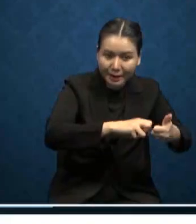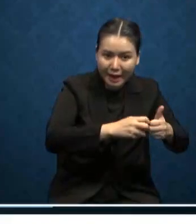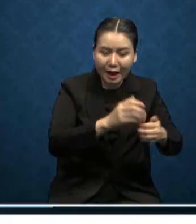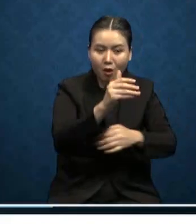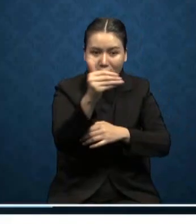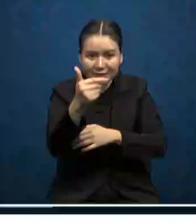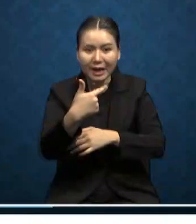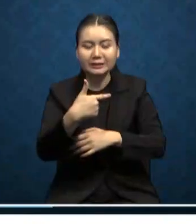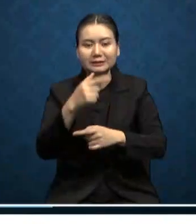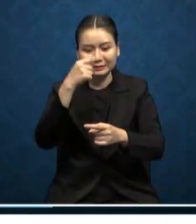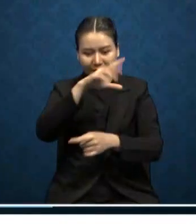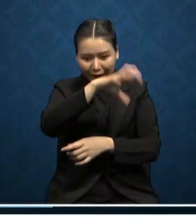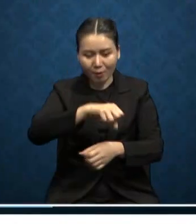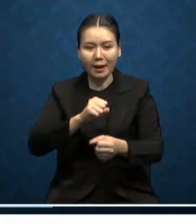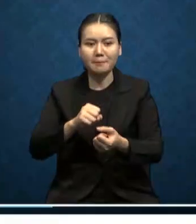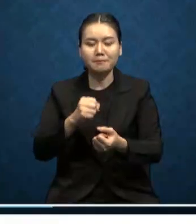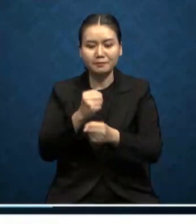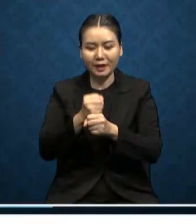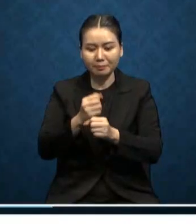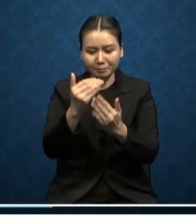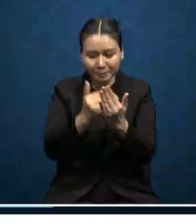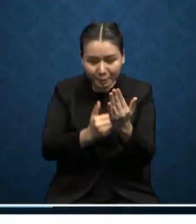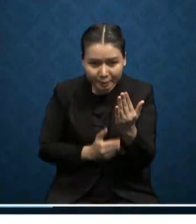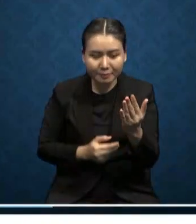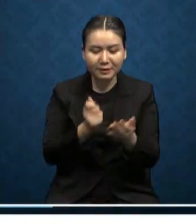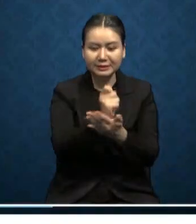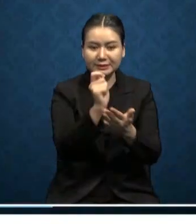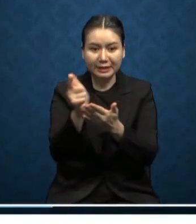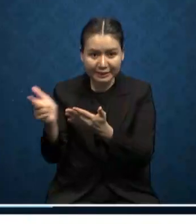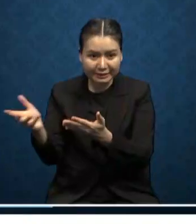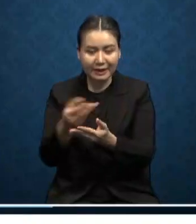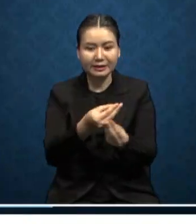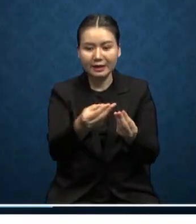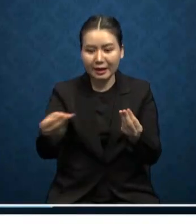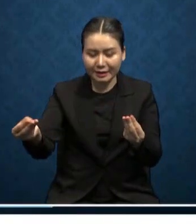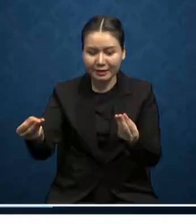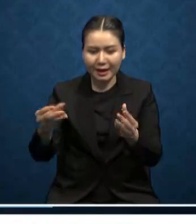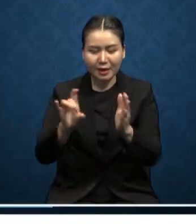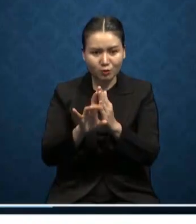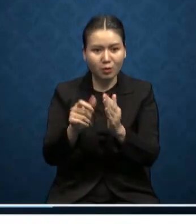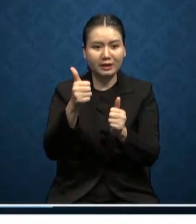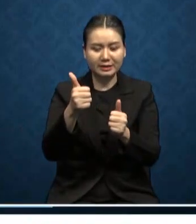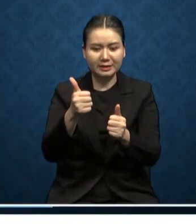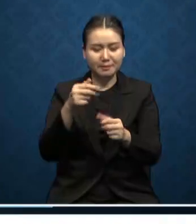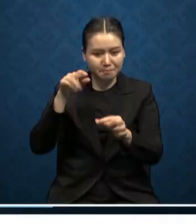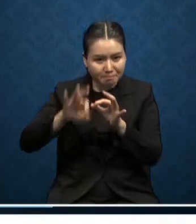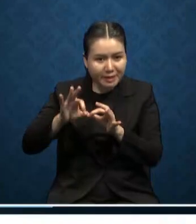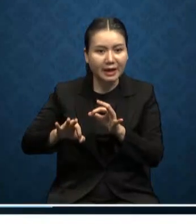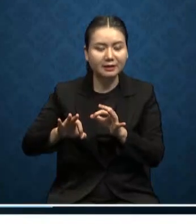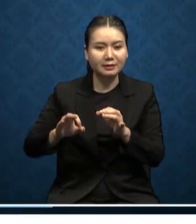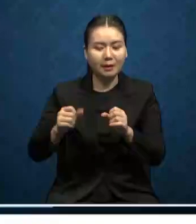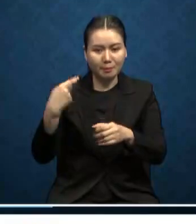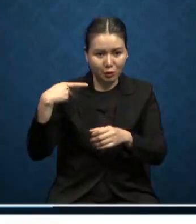ติมาดำเนินการเพื่อให้การใช้จ่ายทรัพยากรมีประสิทธิภาพประหยัดและคุ้มค่าดัง